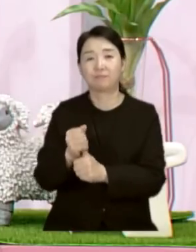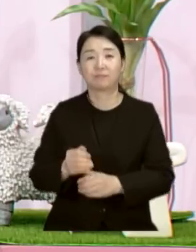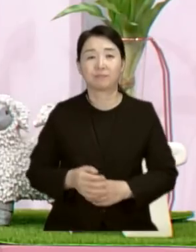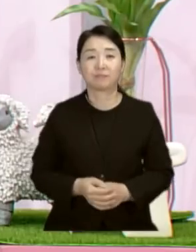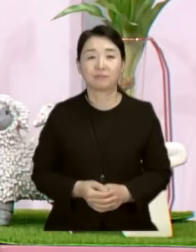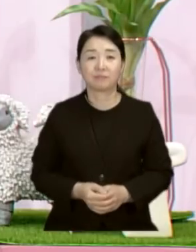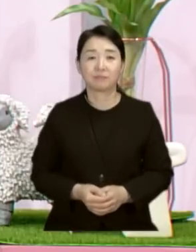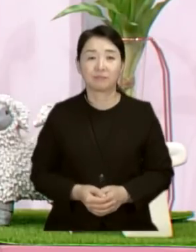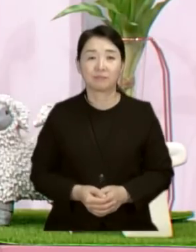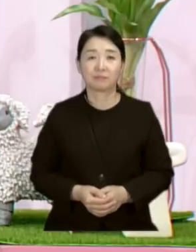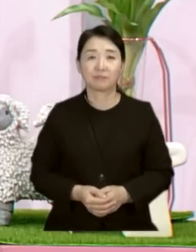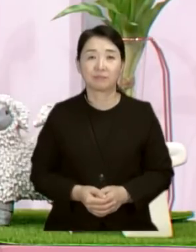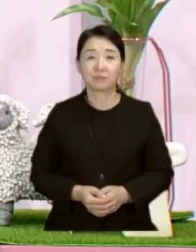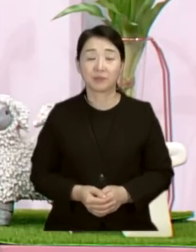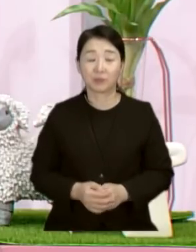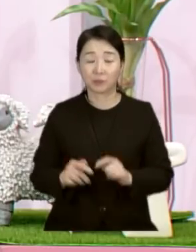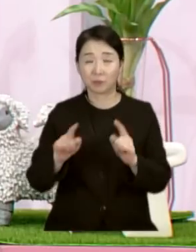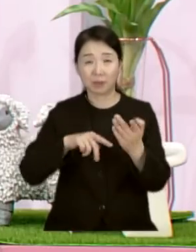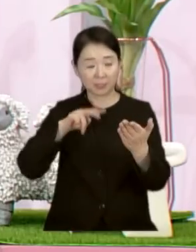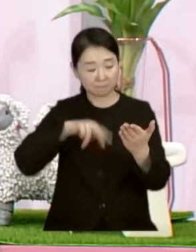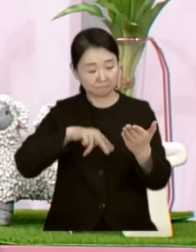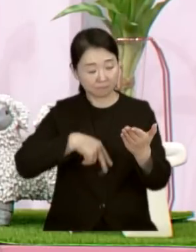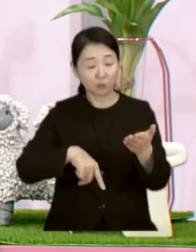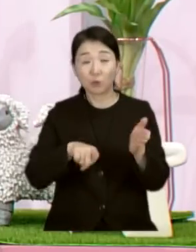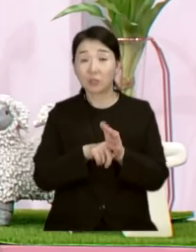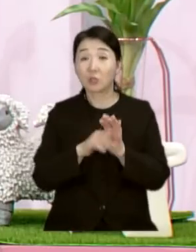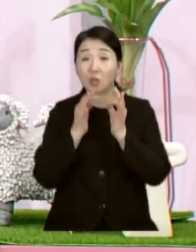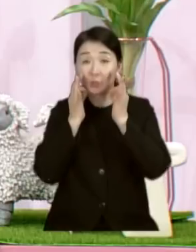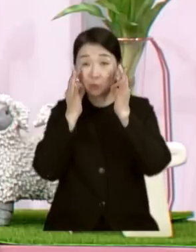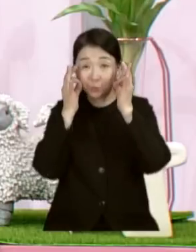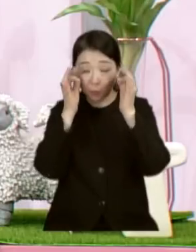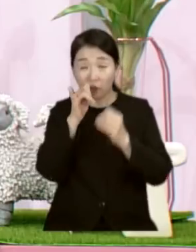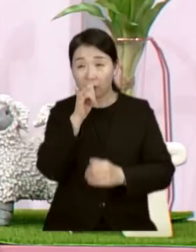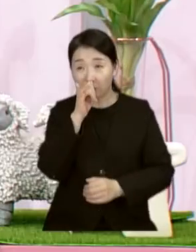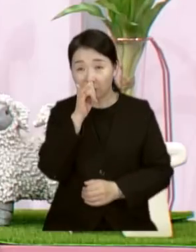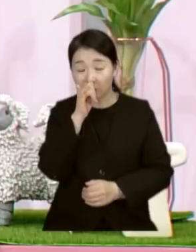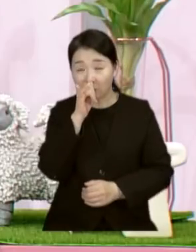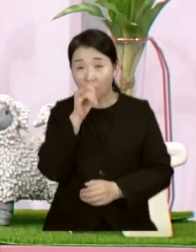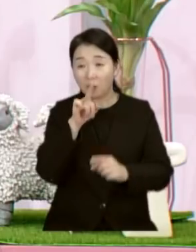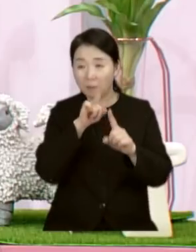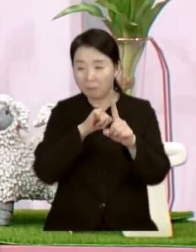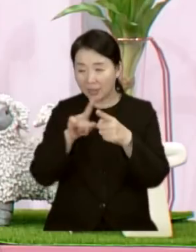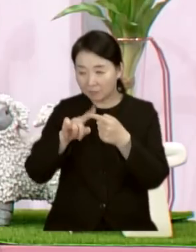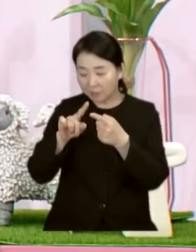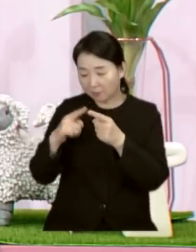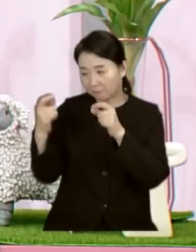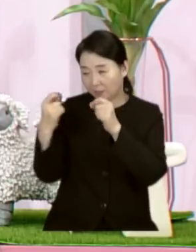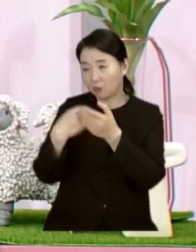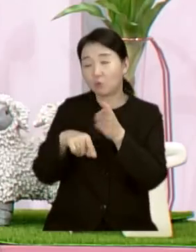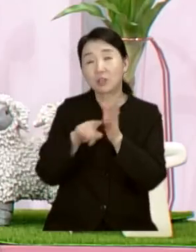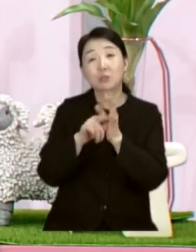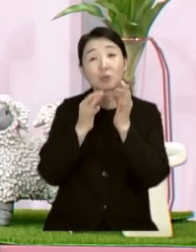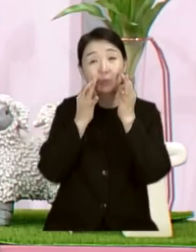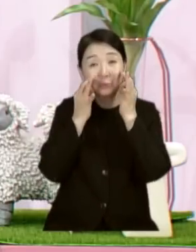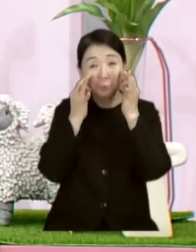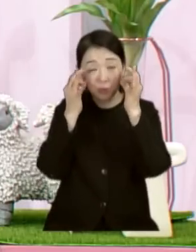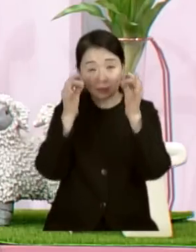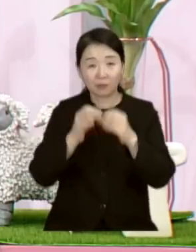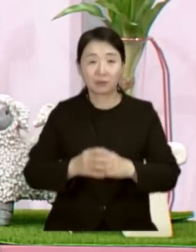않았어요. 그래도 더 말씀을 보려고 노력을 하고 말씀 앞에 다가가려고 노력을 하고 그때